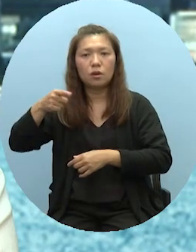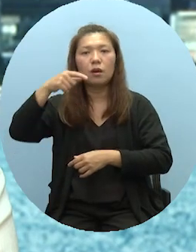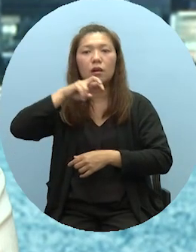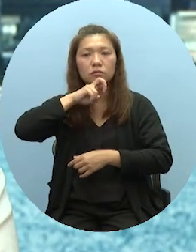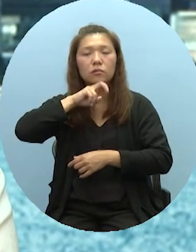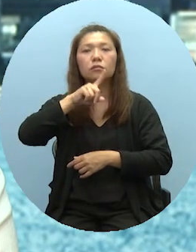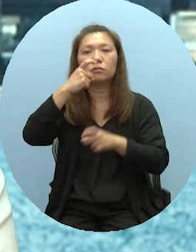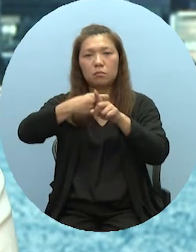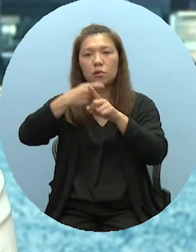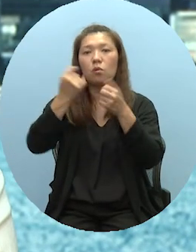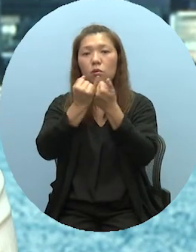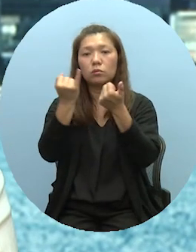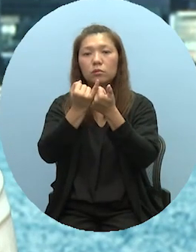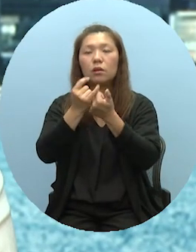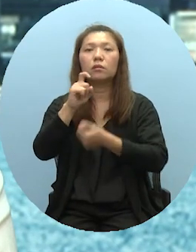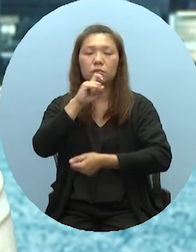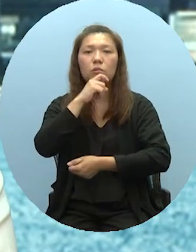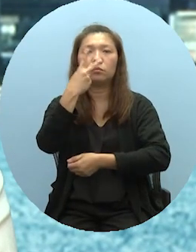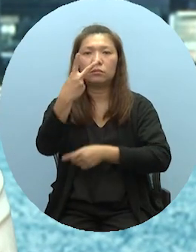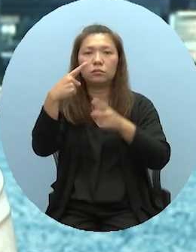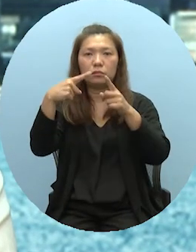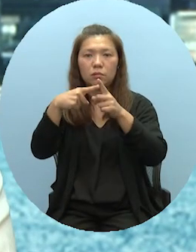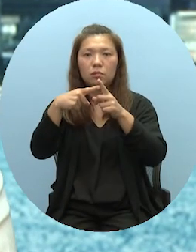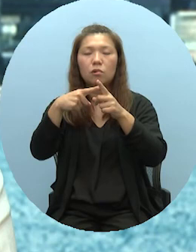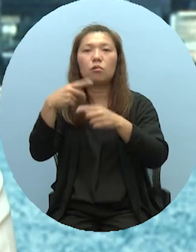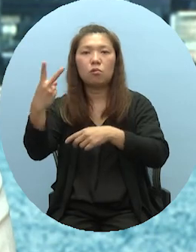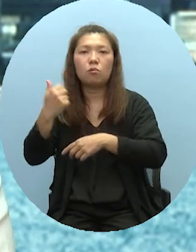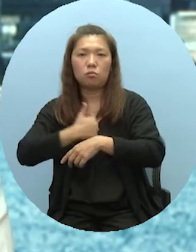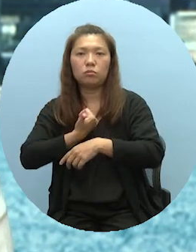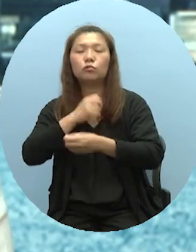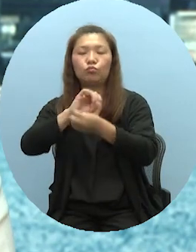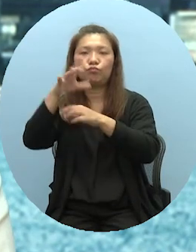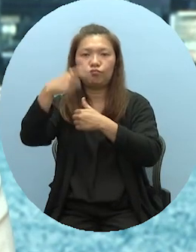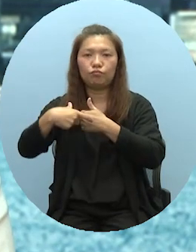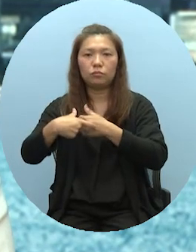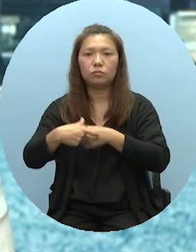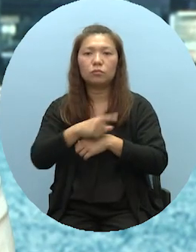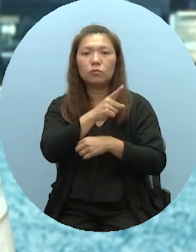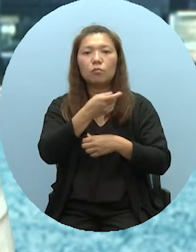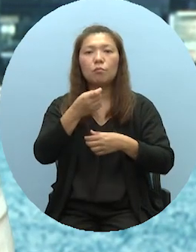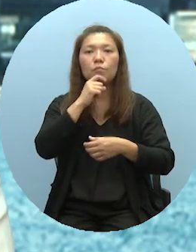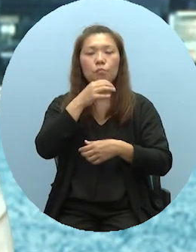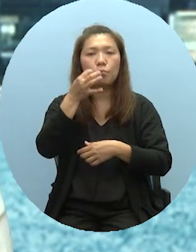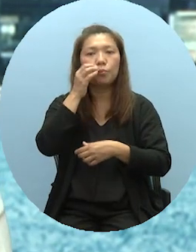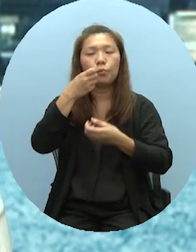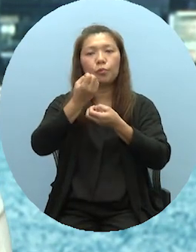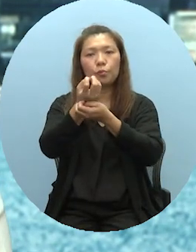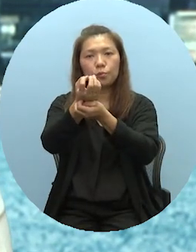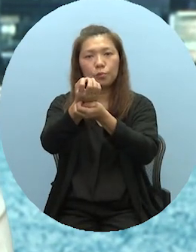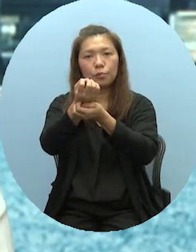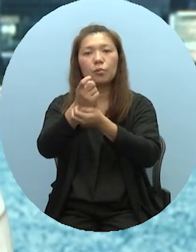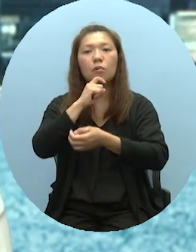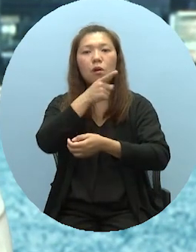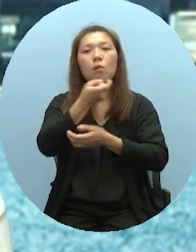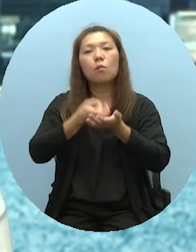有19個學生啦，咁佢又係2個學生2個老師確診啦。玫瑰崗學校啦。咁喺